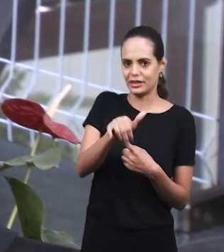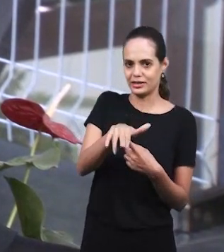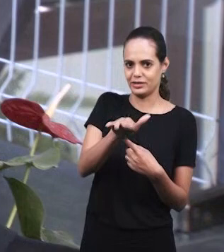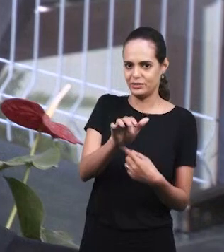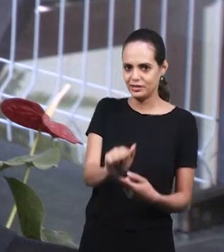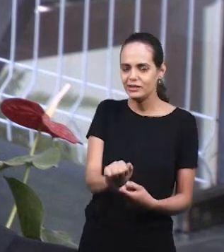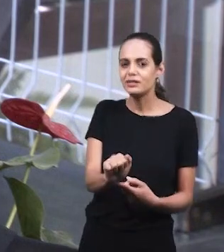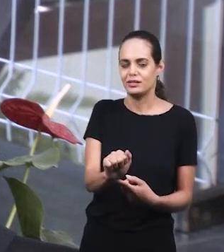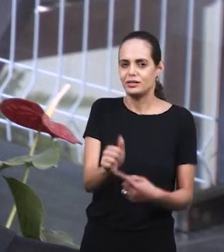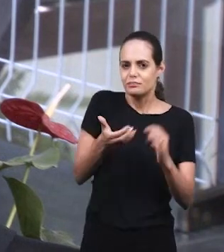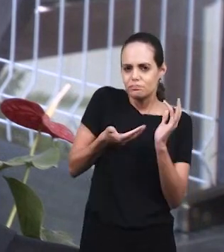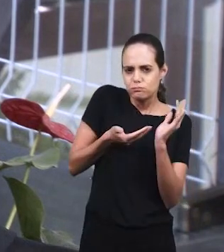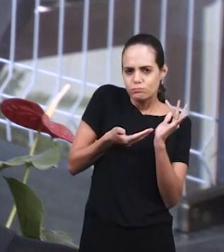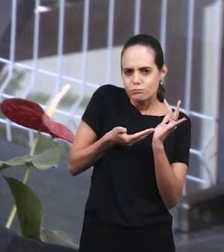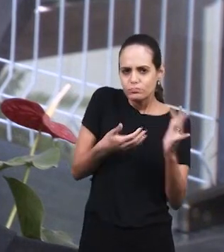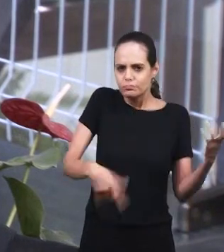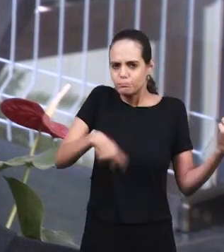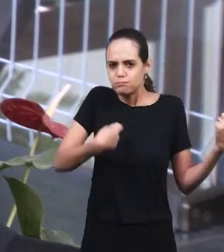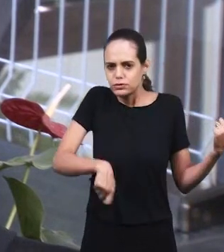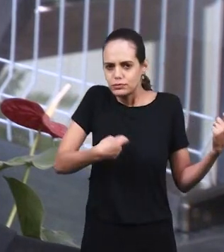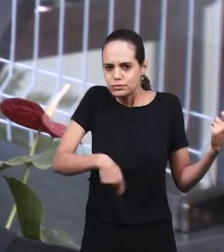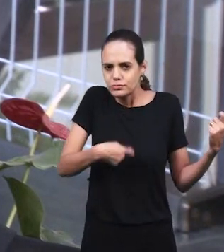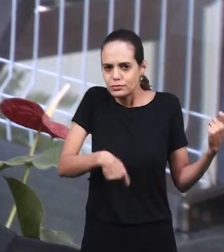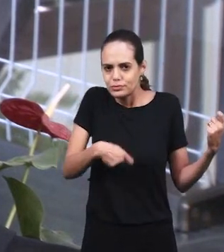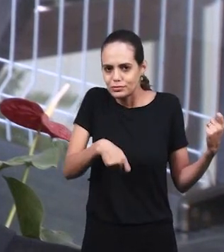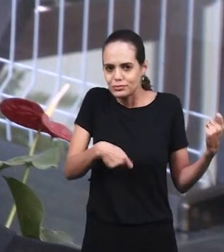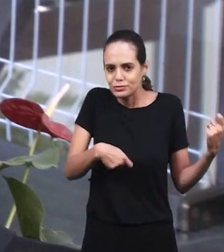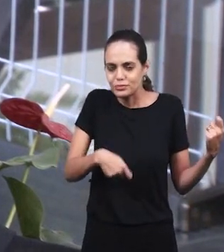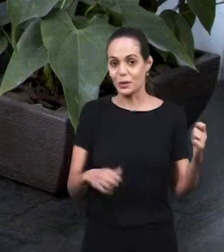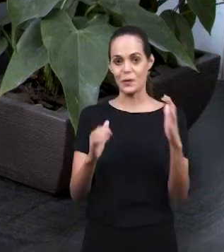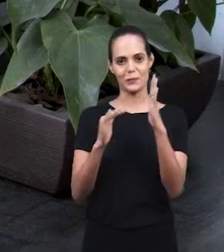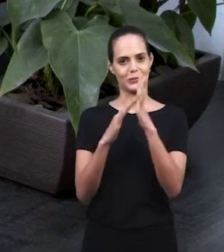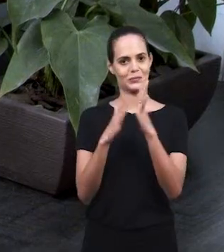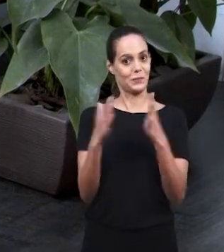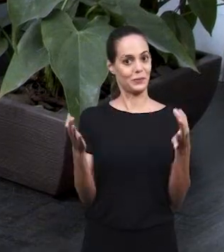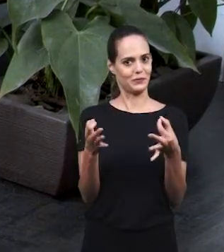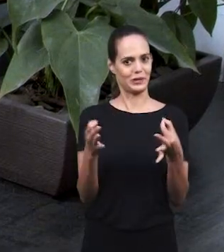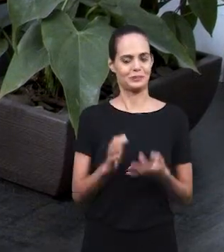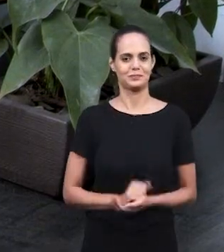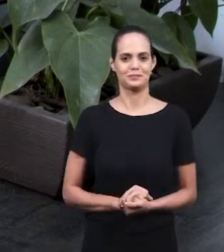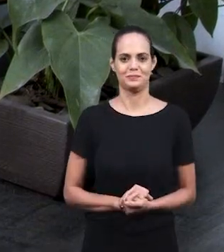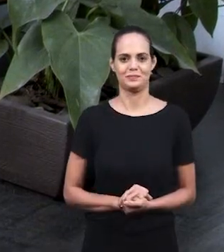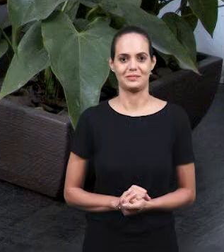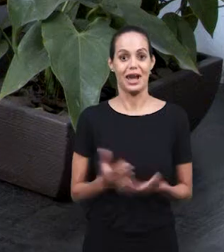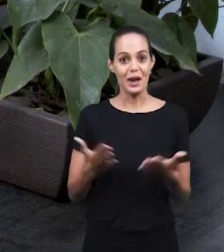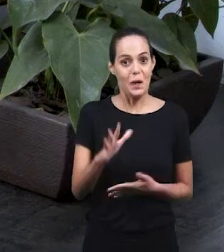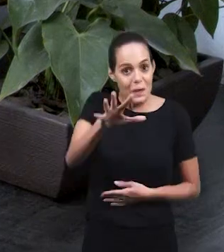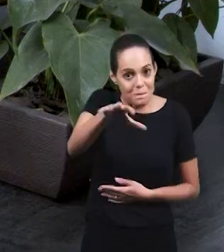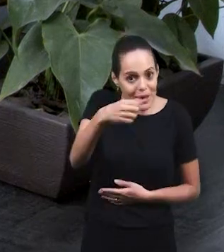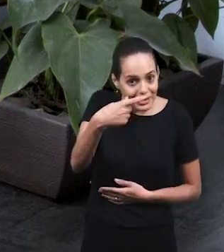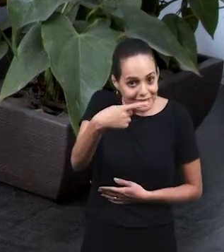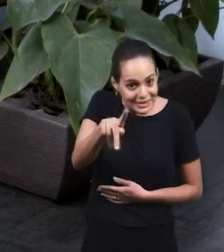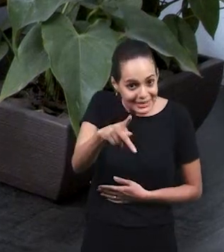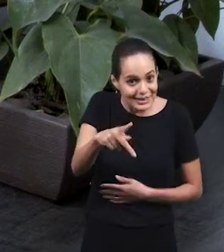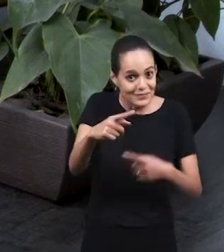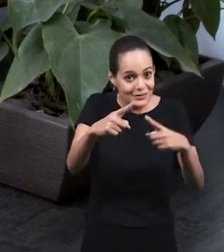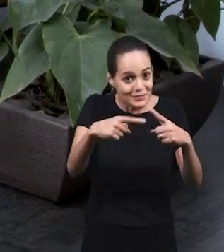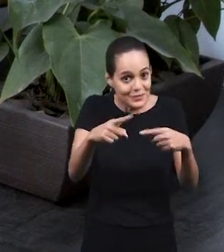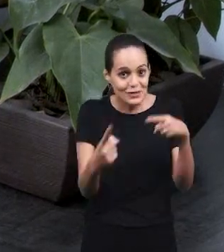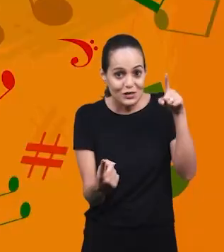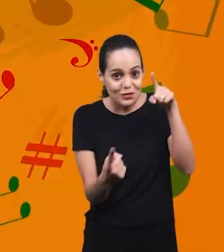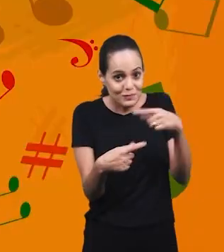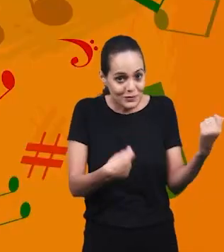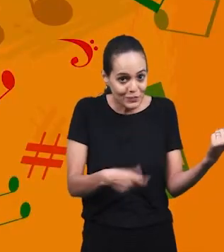lampe pour la guitare dans le volet Parfaite louange. Donc, prenez votre instrument et nous allons apprendre.